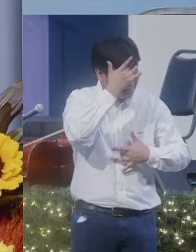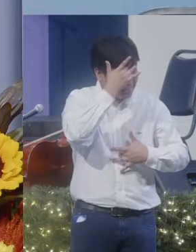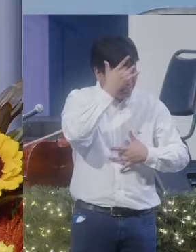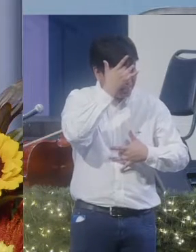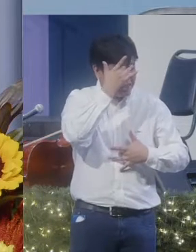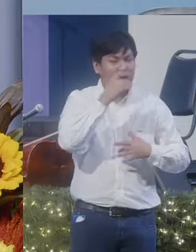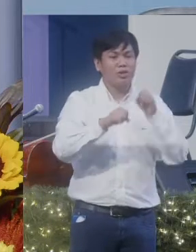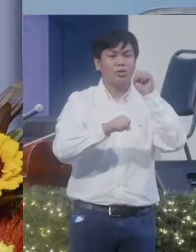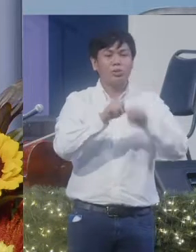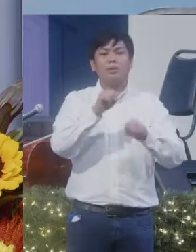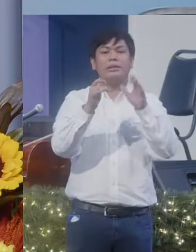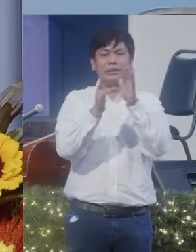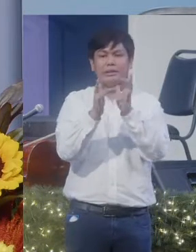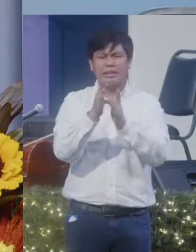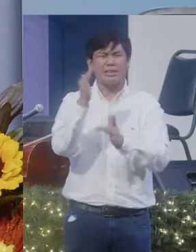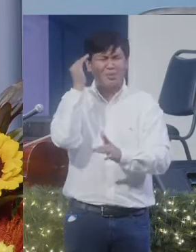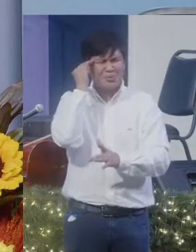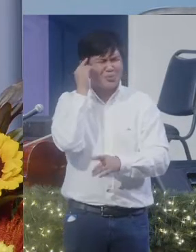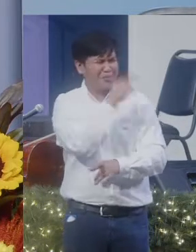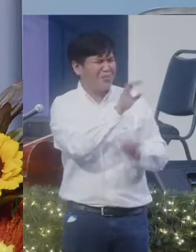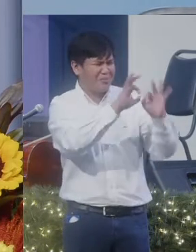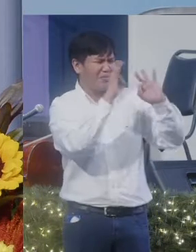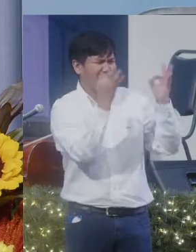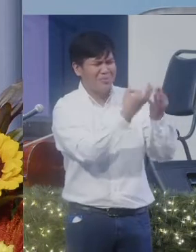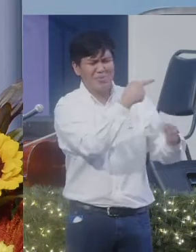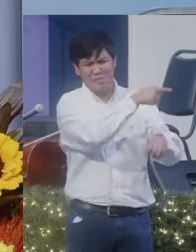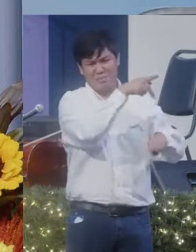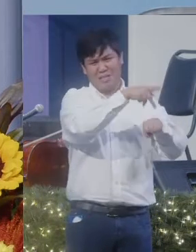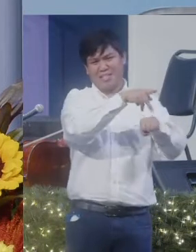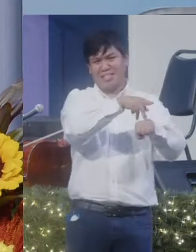kanyang mother-in-law. Dahil pagkatapos ng